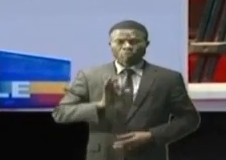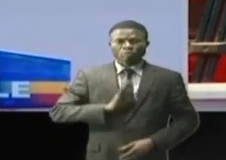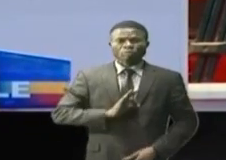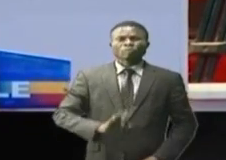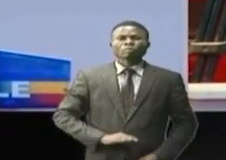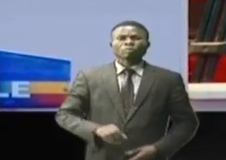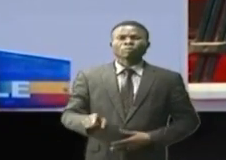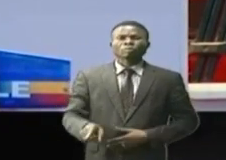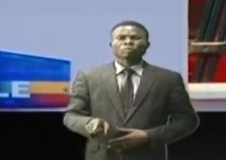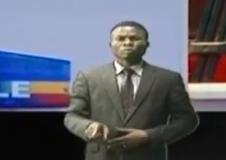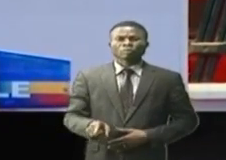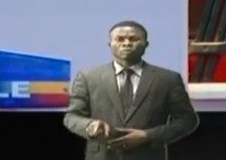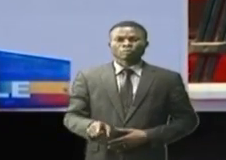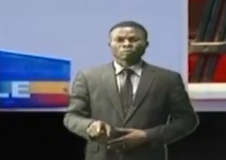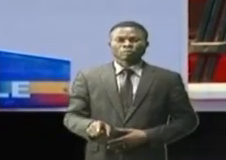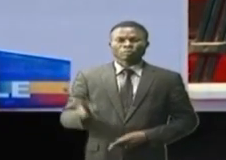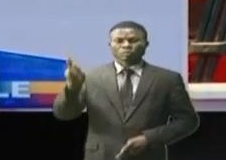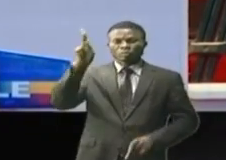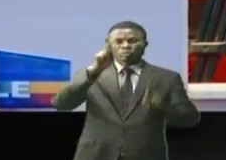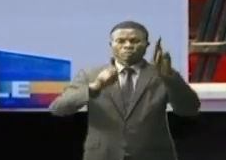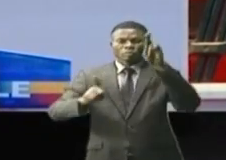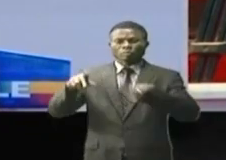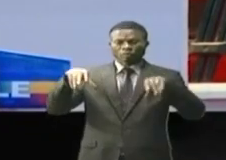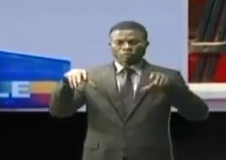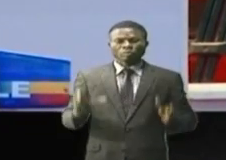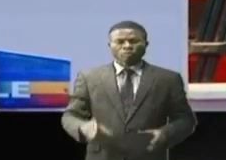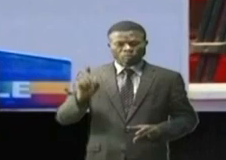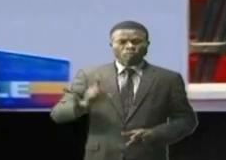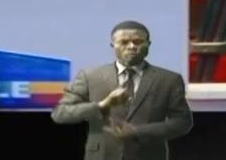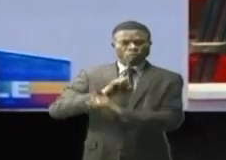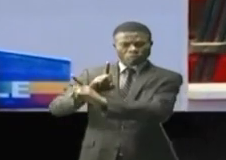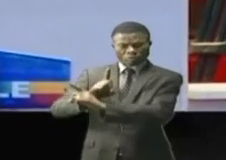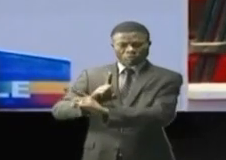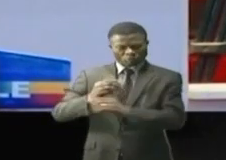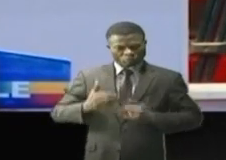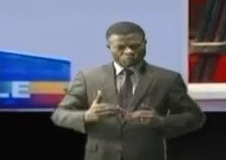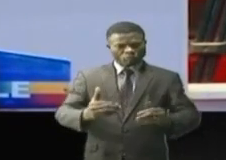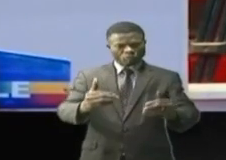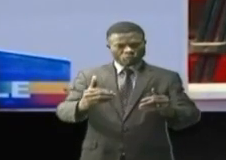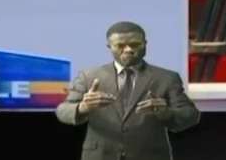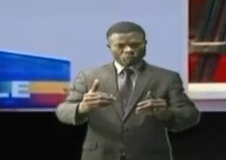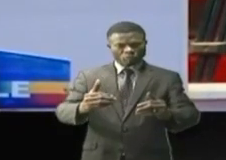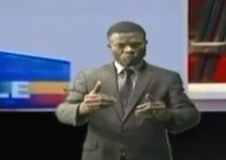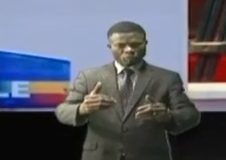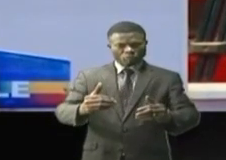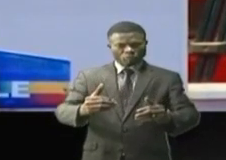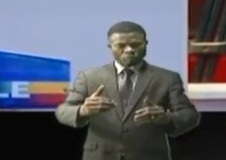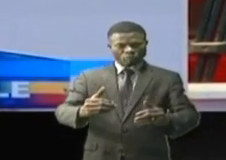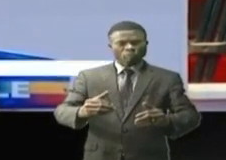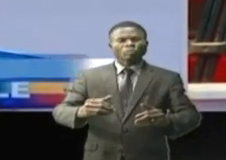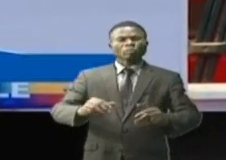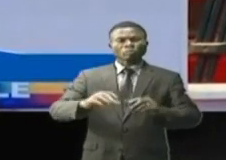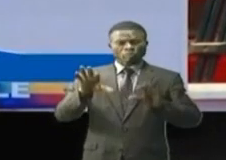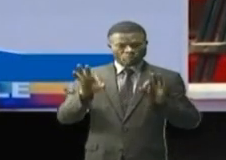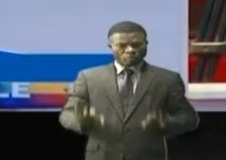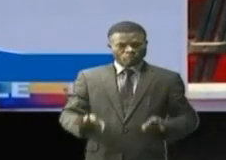Tshilombo, le peuple congolais se défendra et défendra ce qui lui est